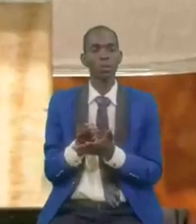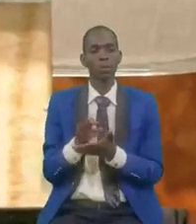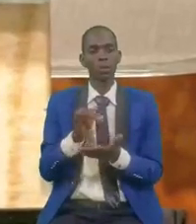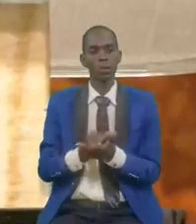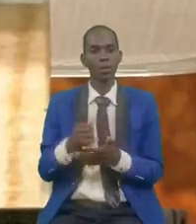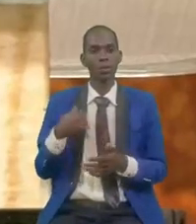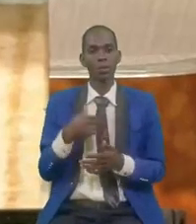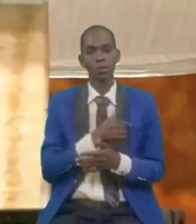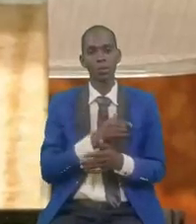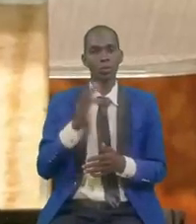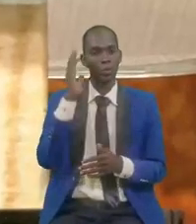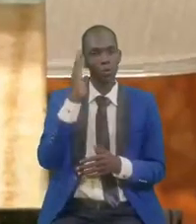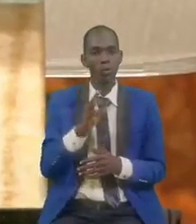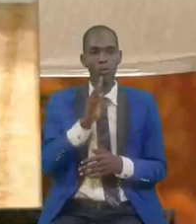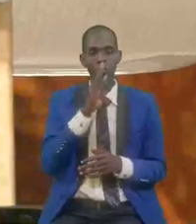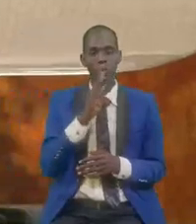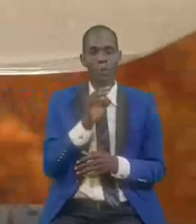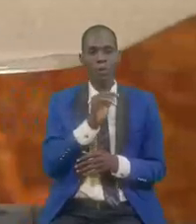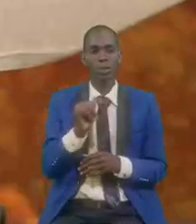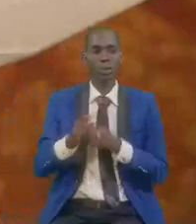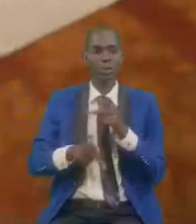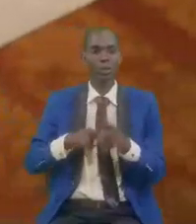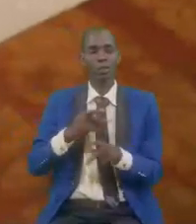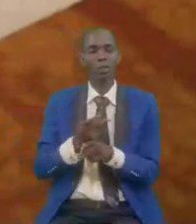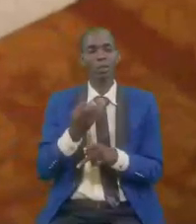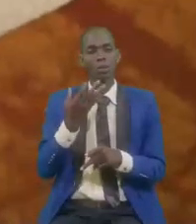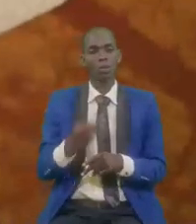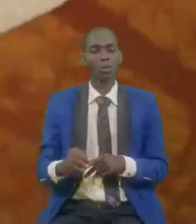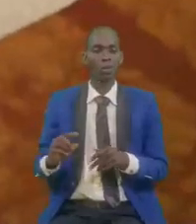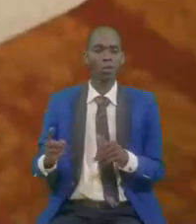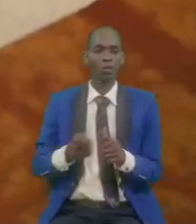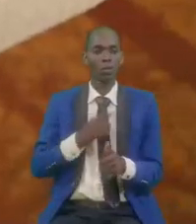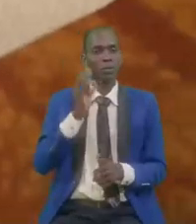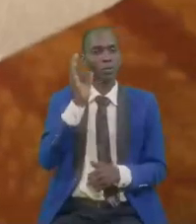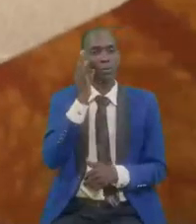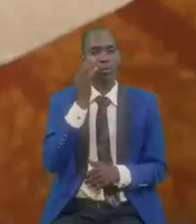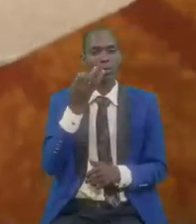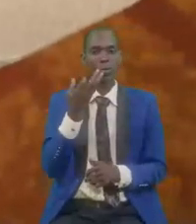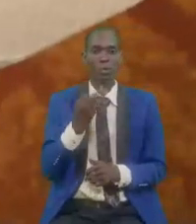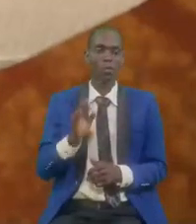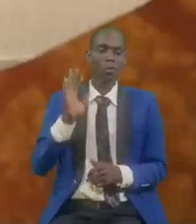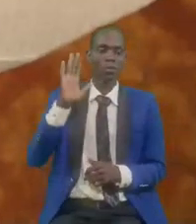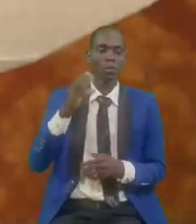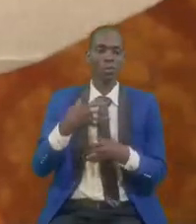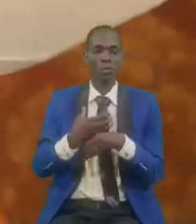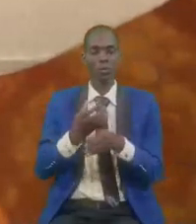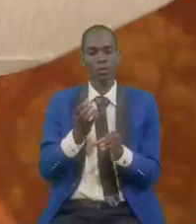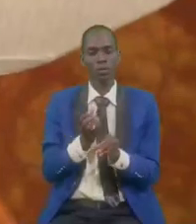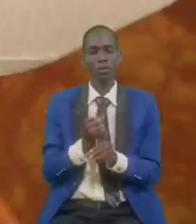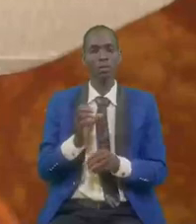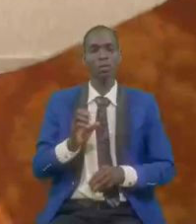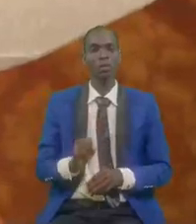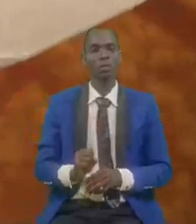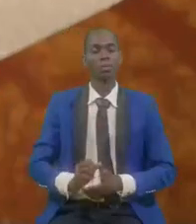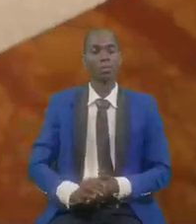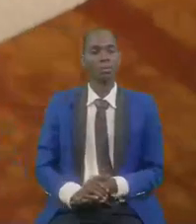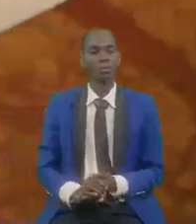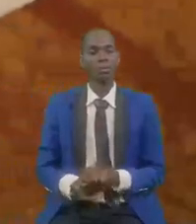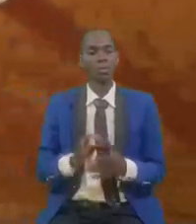vérité, afin que nous soyons en quelque sorte les prémices de ses